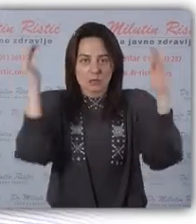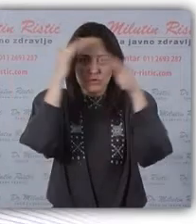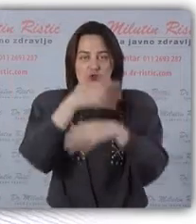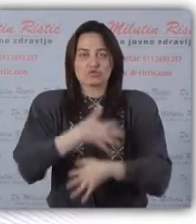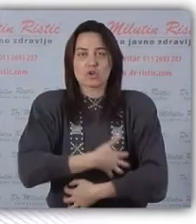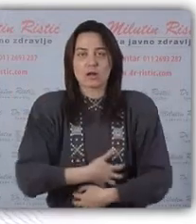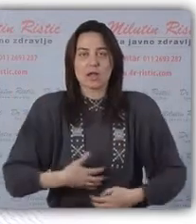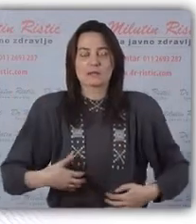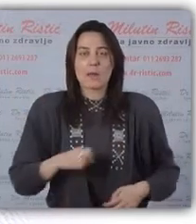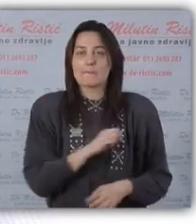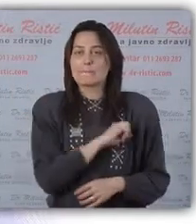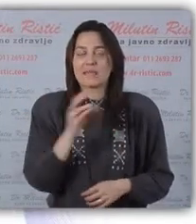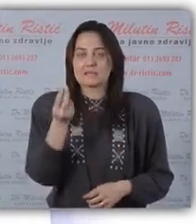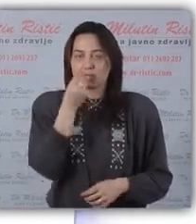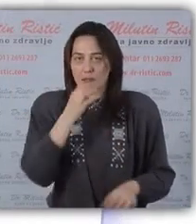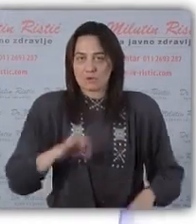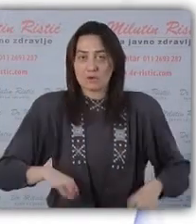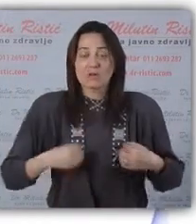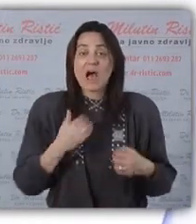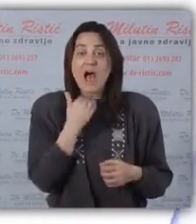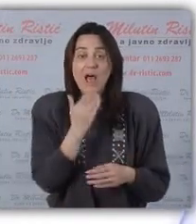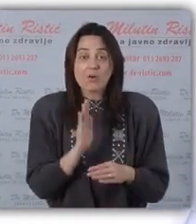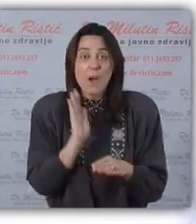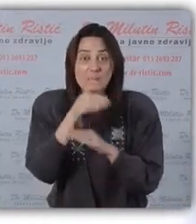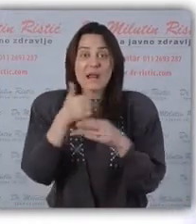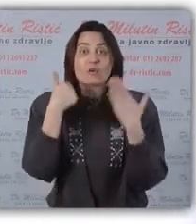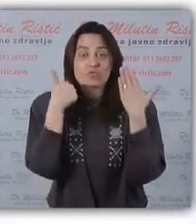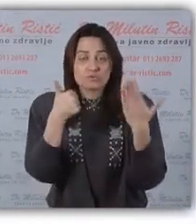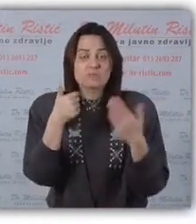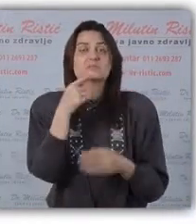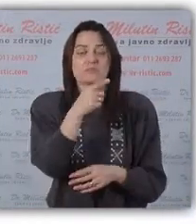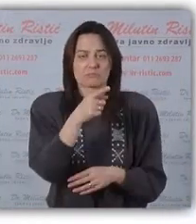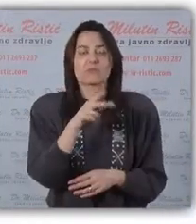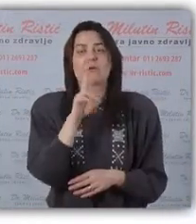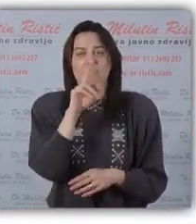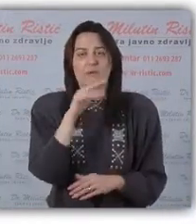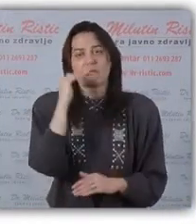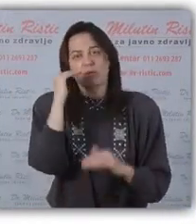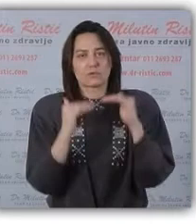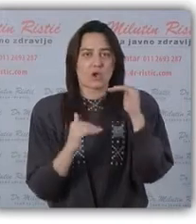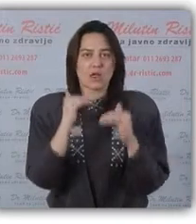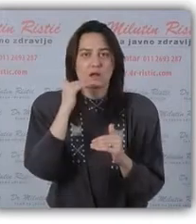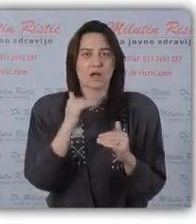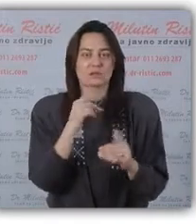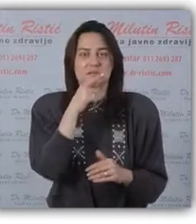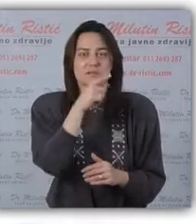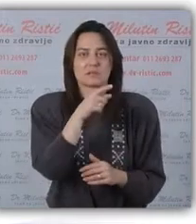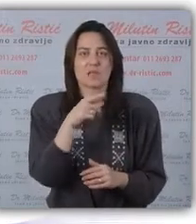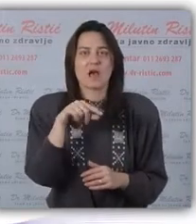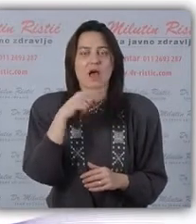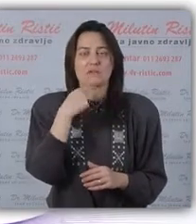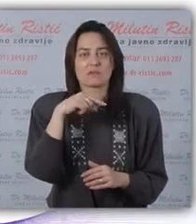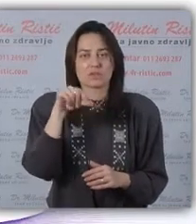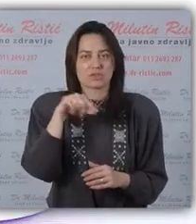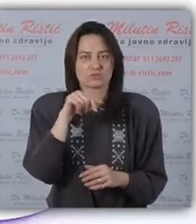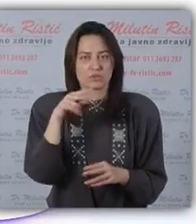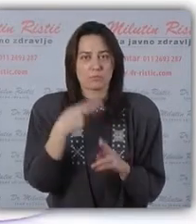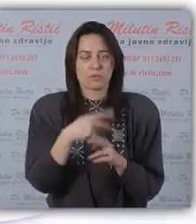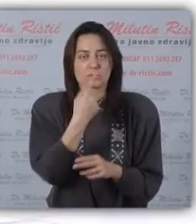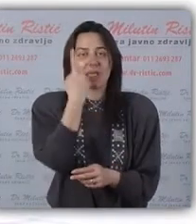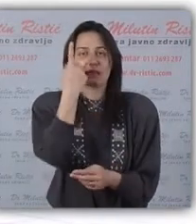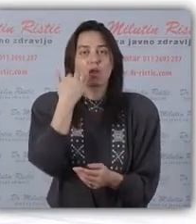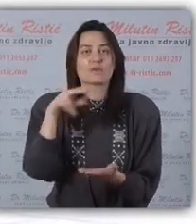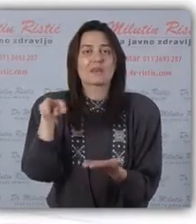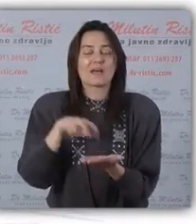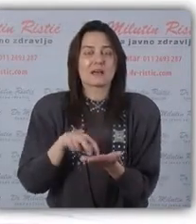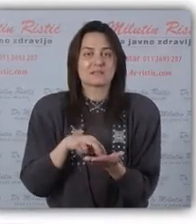noćnog gladovanja bez doručka, ako je preko 6, to je već vrsta intolerancije, to je intolerancija na glukozu i to je jedan